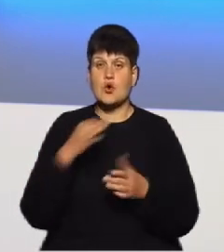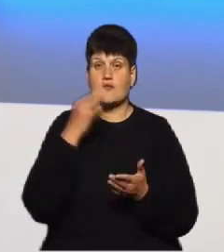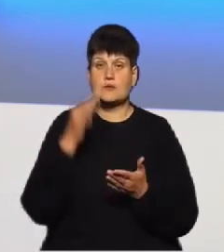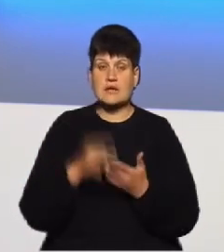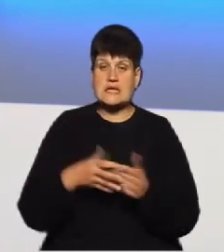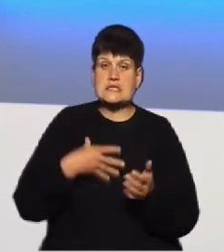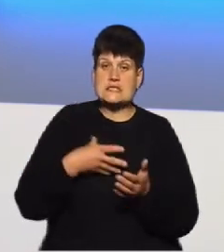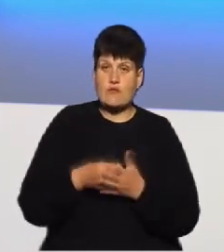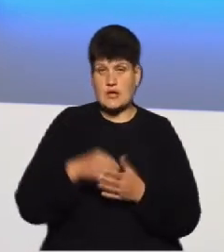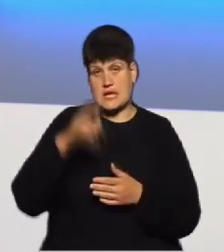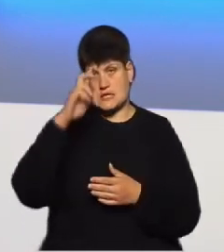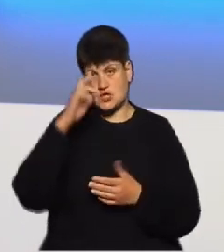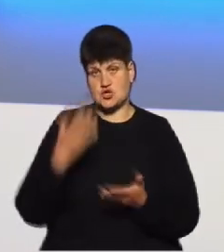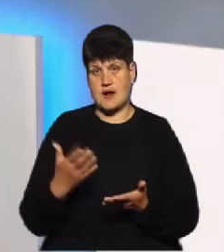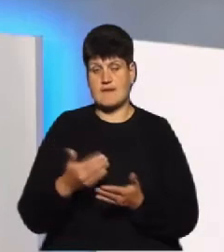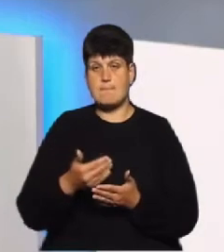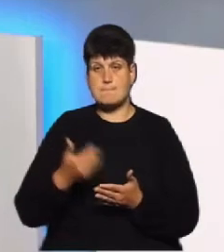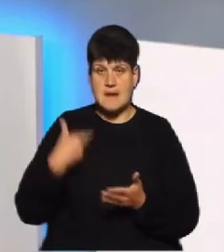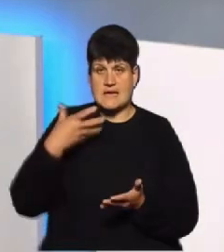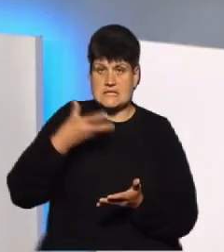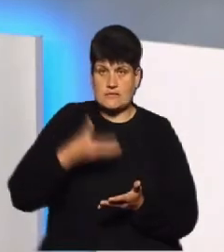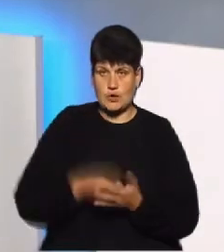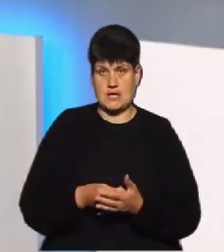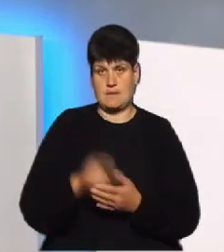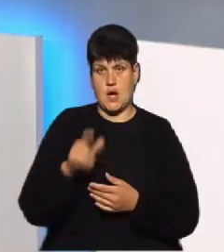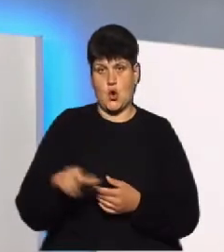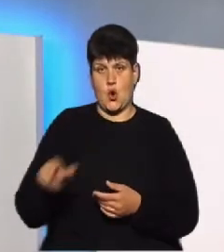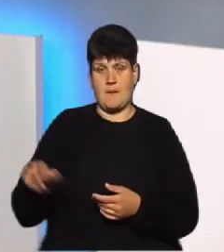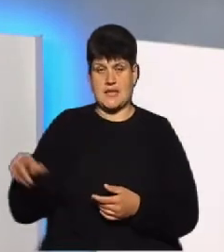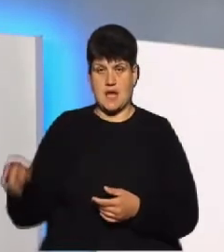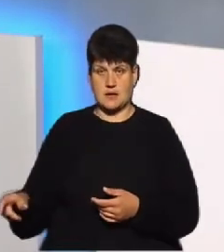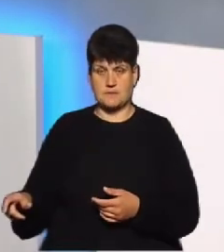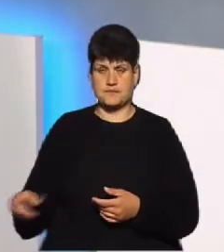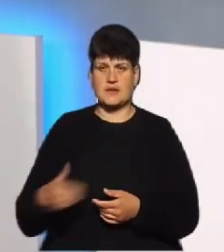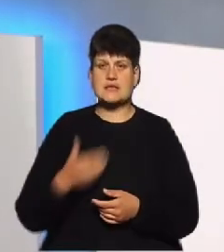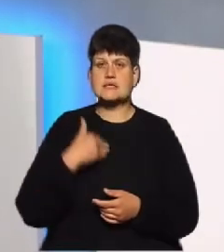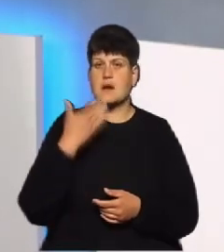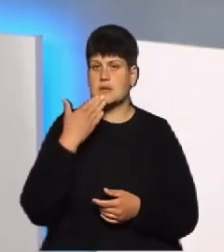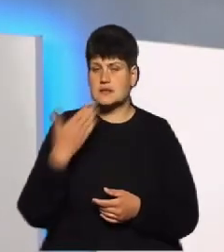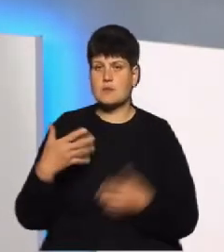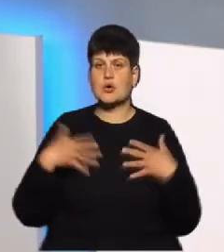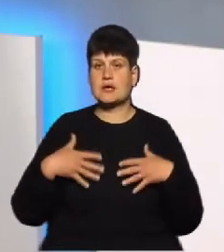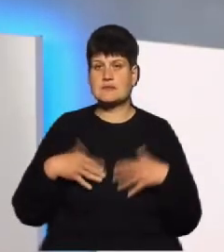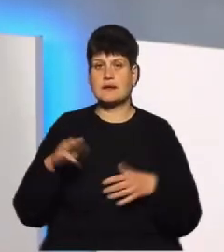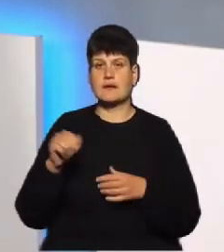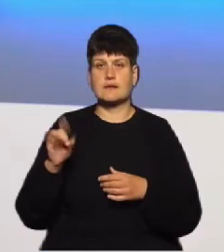держави перед своїми громадянами. Я чому так запитав, просто от про кримських татар дуже вже багато говорять на міжнародному рівні, та там